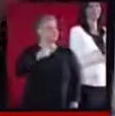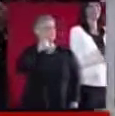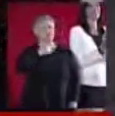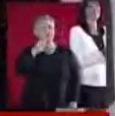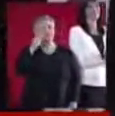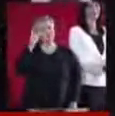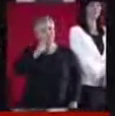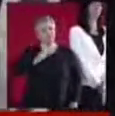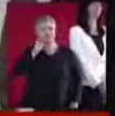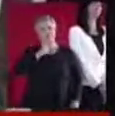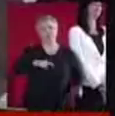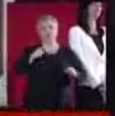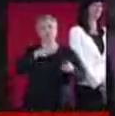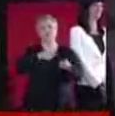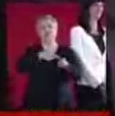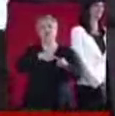ευχαριστούμε